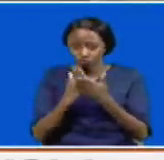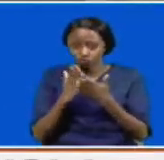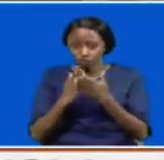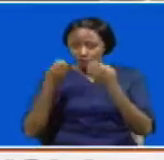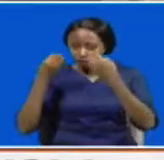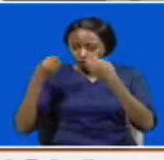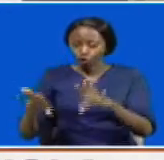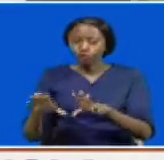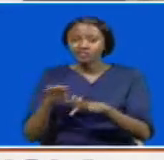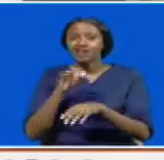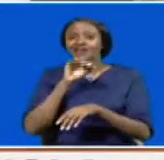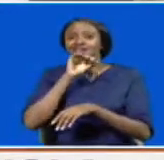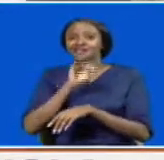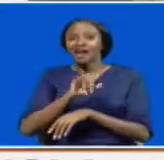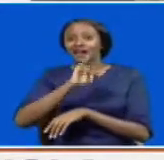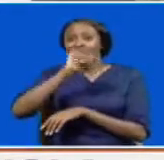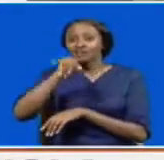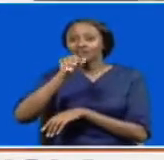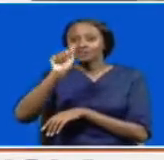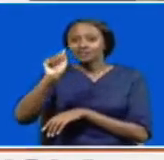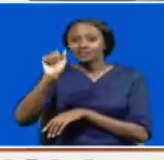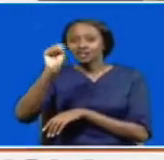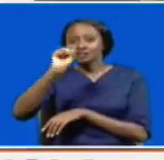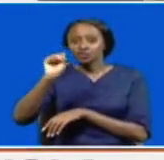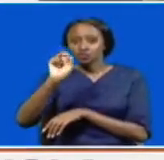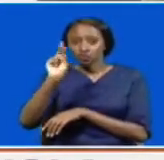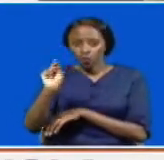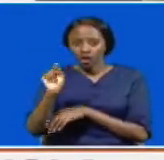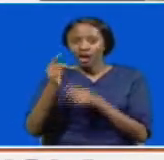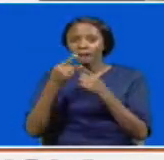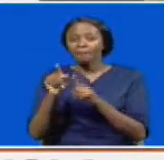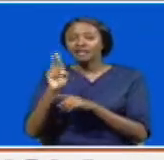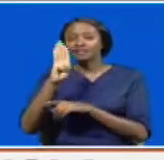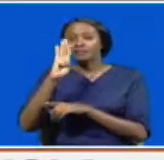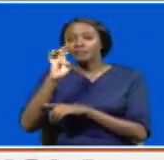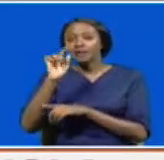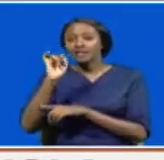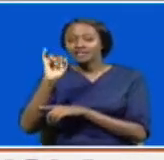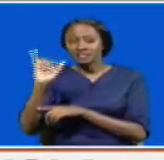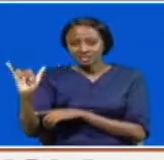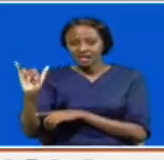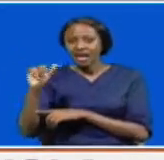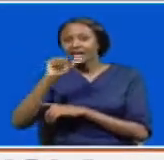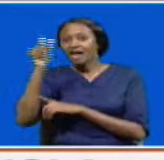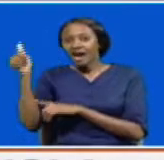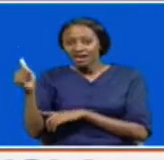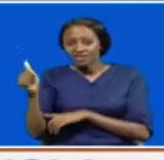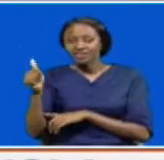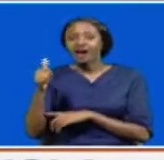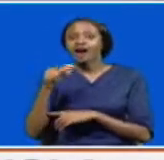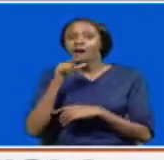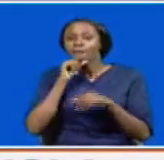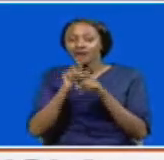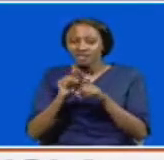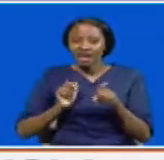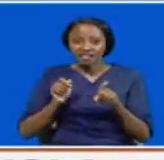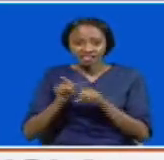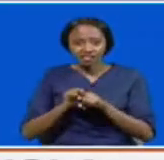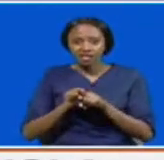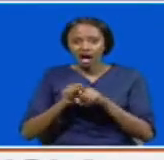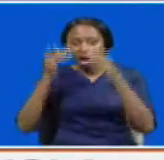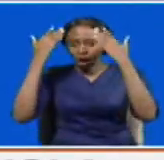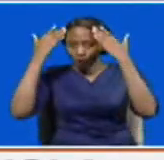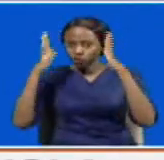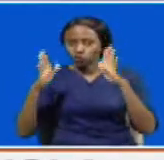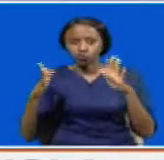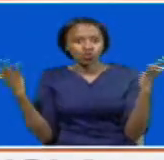jina Jason, huku Betty, dadake Constance Chao na kakao wa miaka 17 wasijulikane iwapo wako